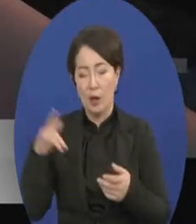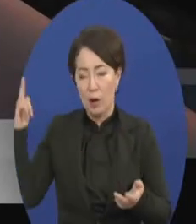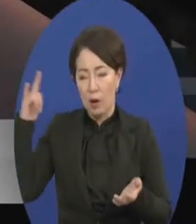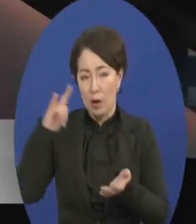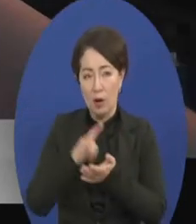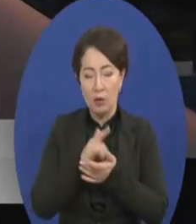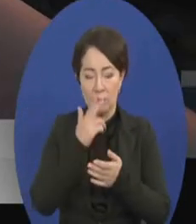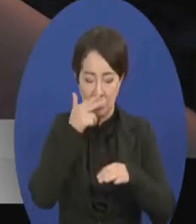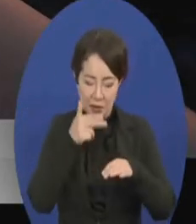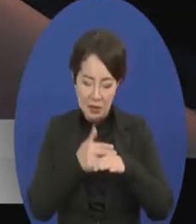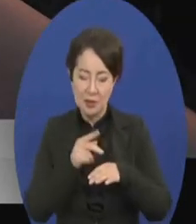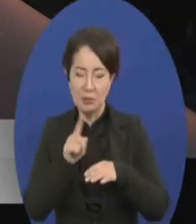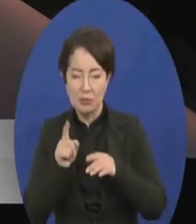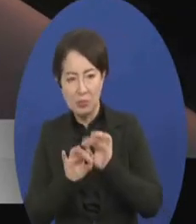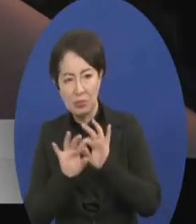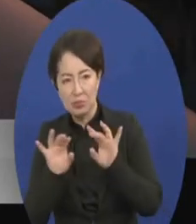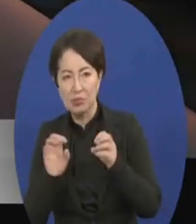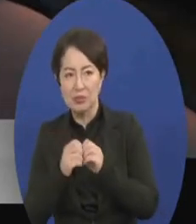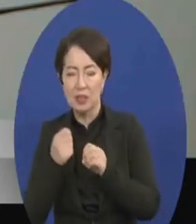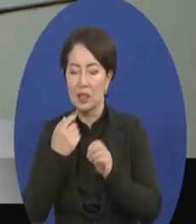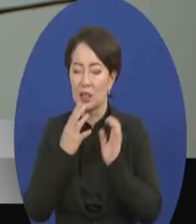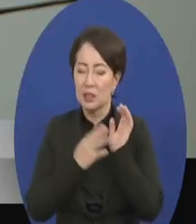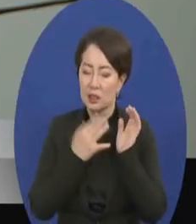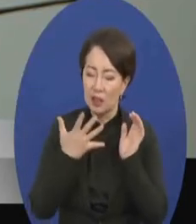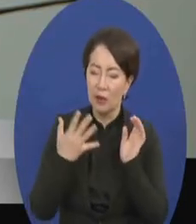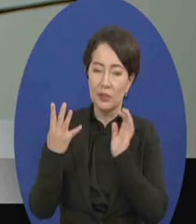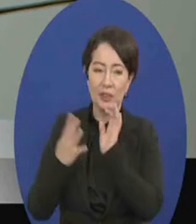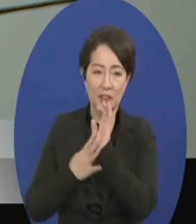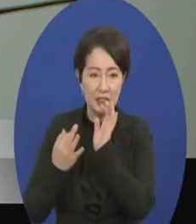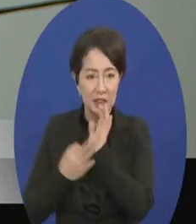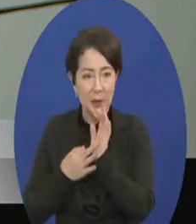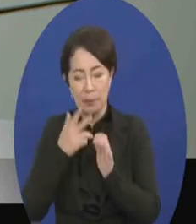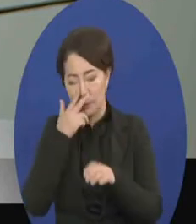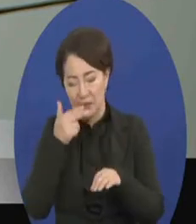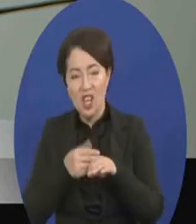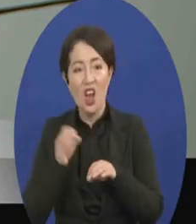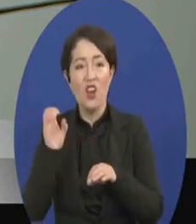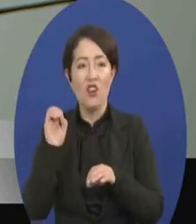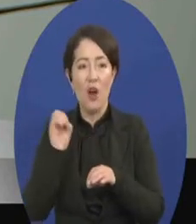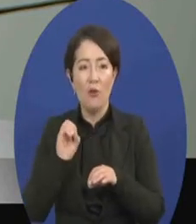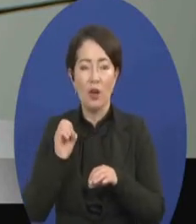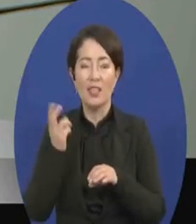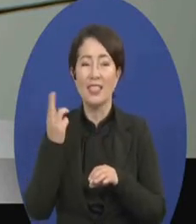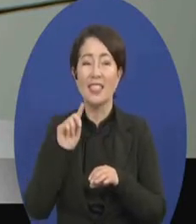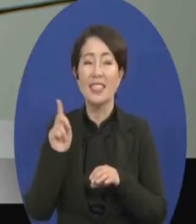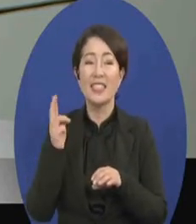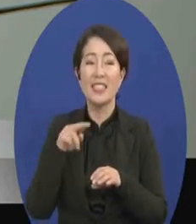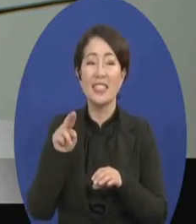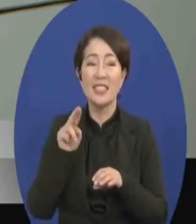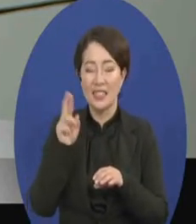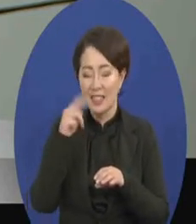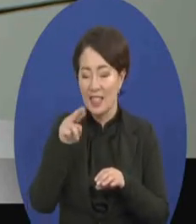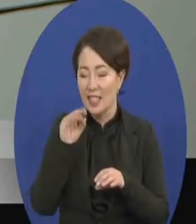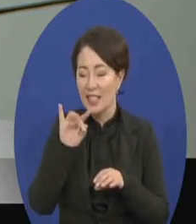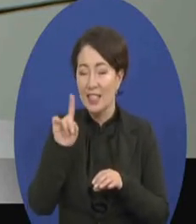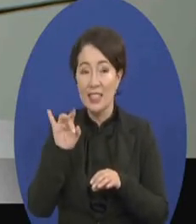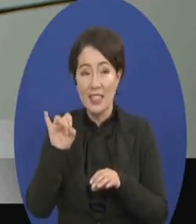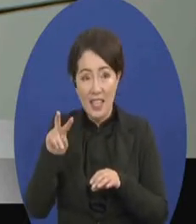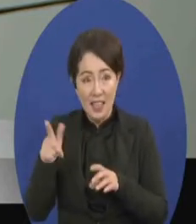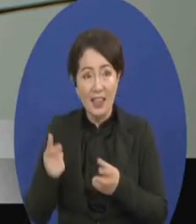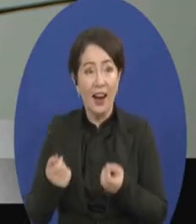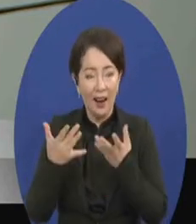Монголын бензин гарах, дизель түлшээ гарах. 95, 98 евро дизелүүдийг гаргаж байгаа энэ нэртийн үүднээс. Энэ бол